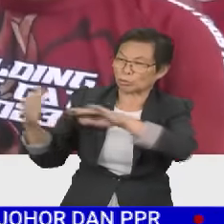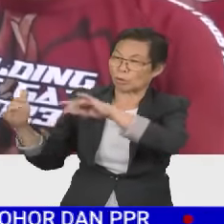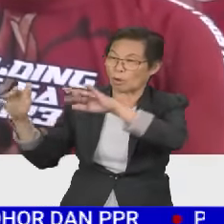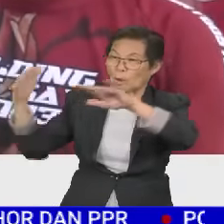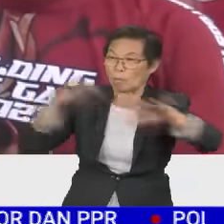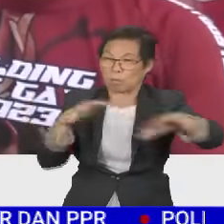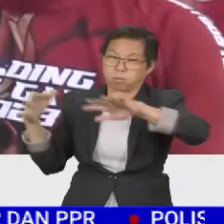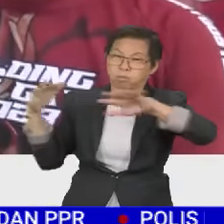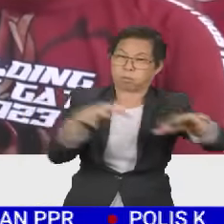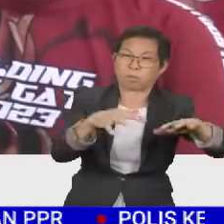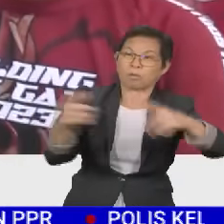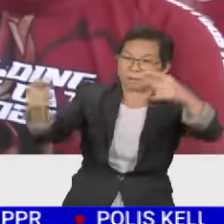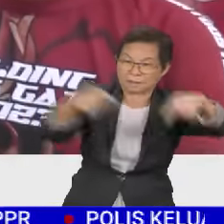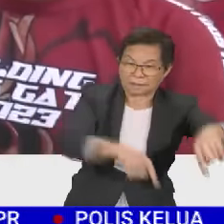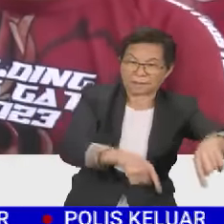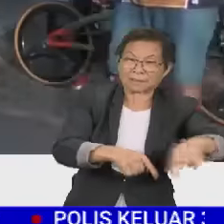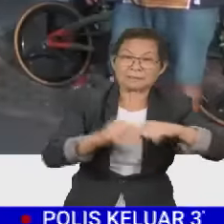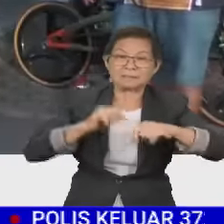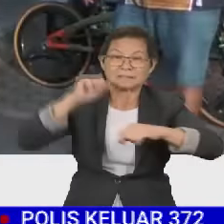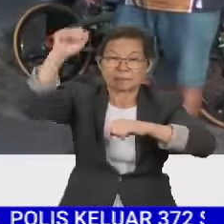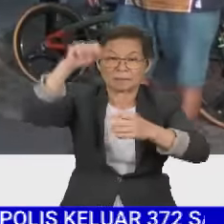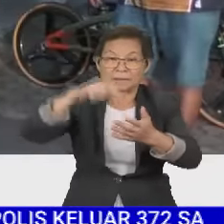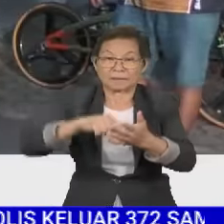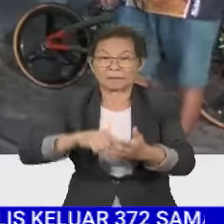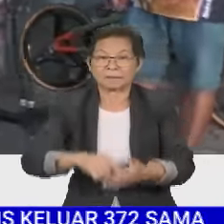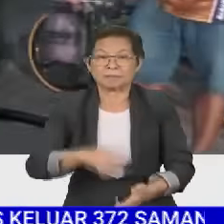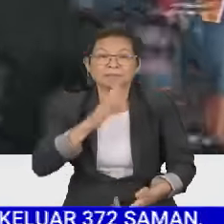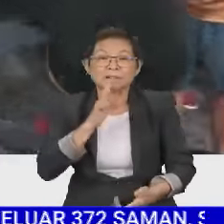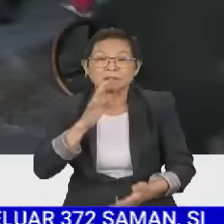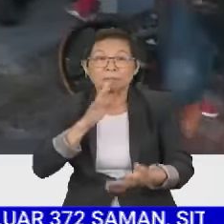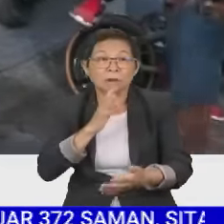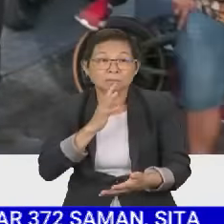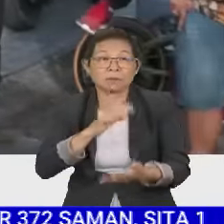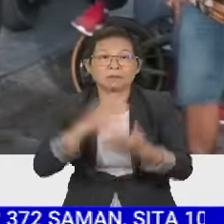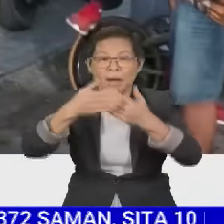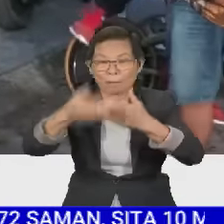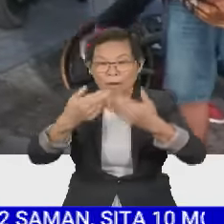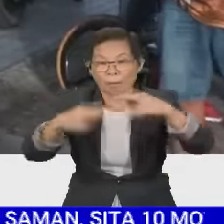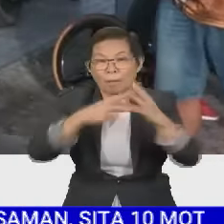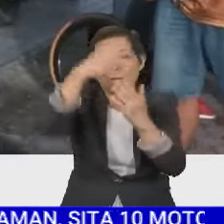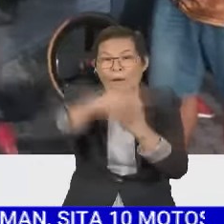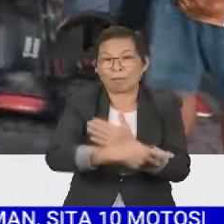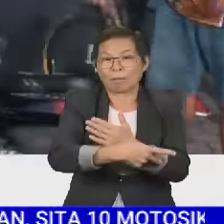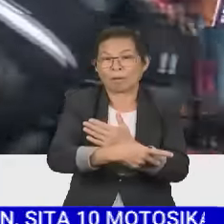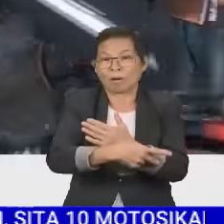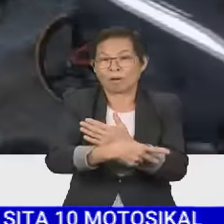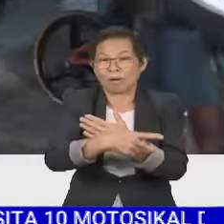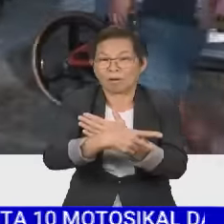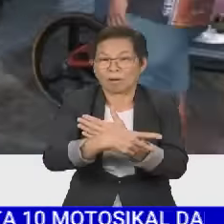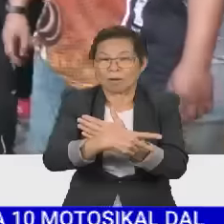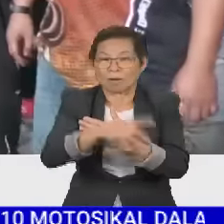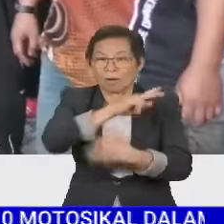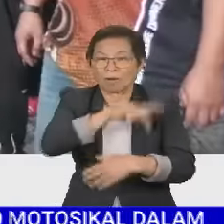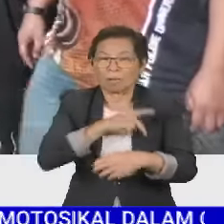ke negeri Sabah ini dia berkata selepas merasmikan program Sabah voldest folding